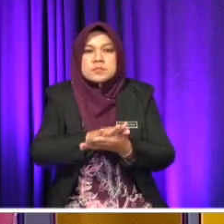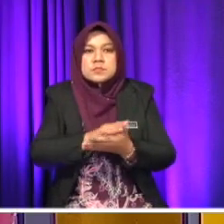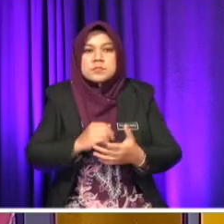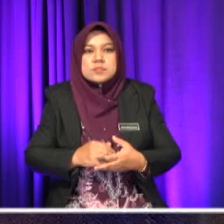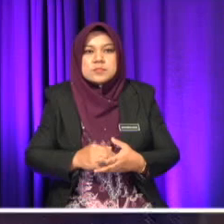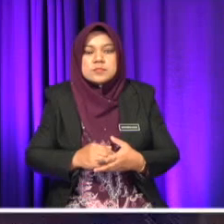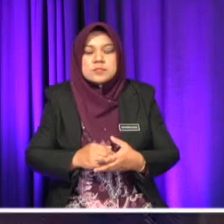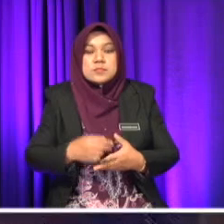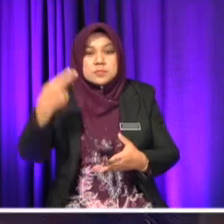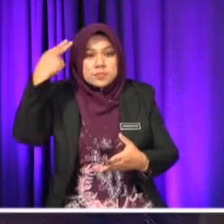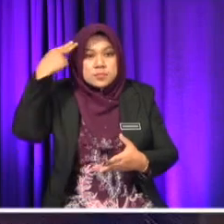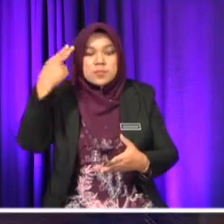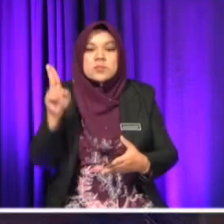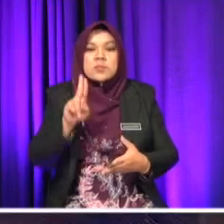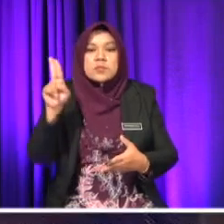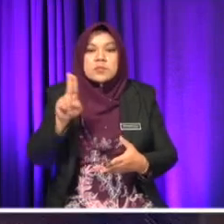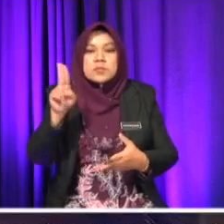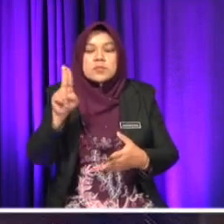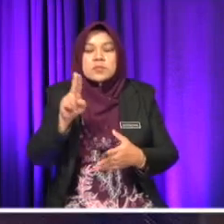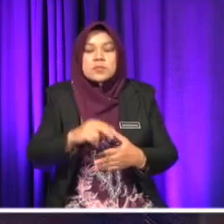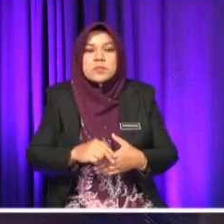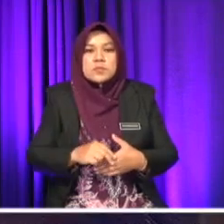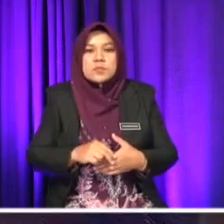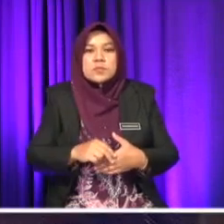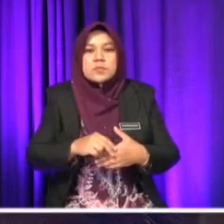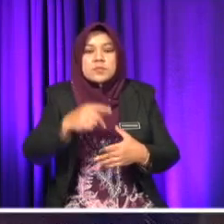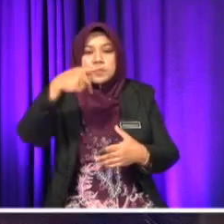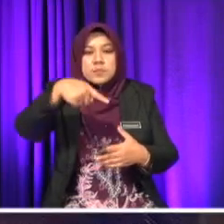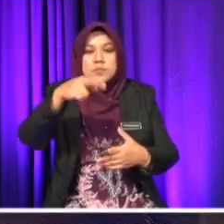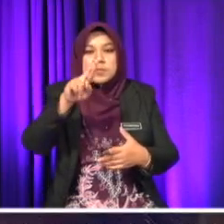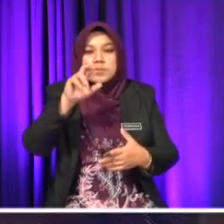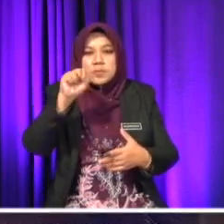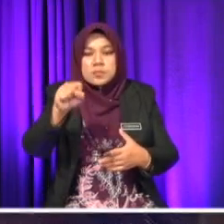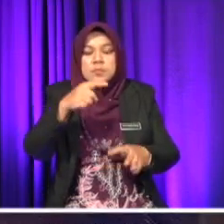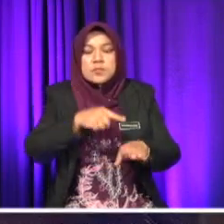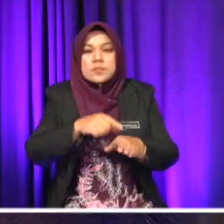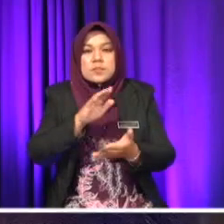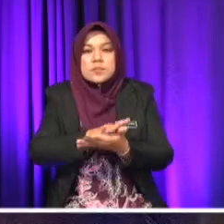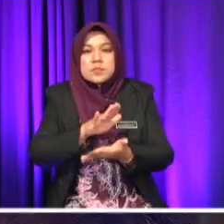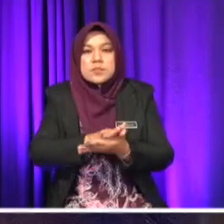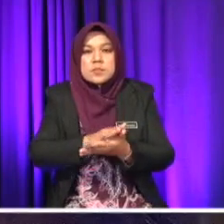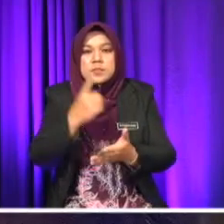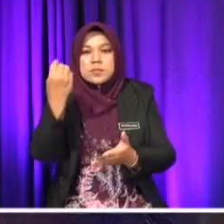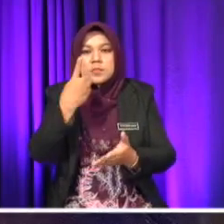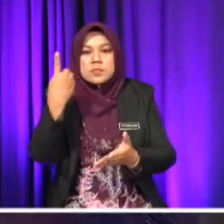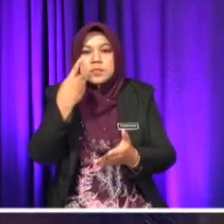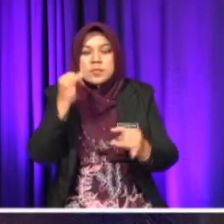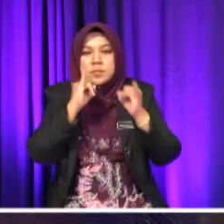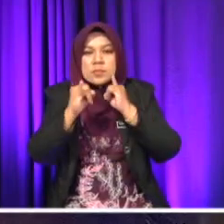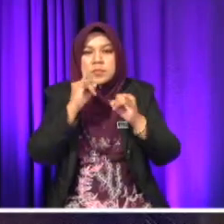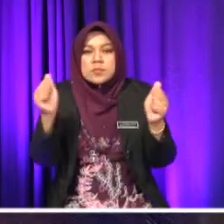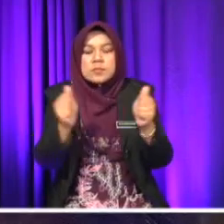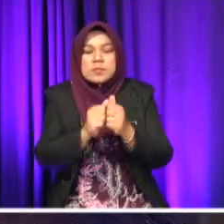berbaju warna ungu merupakan salah seorang pembimbing rekan sebagai di sekolah yang selalu interaksi dengan kawan-kawan begitu